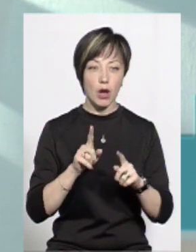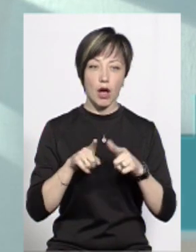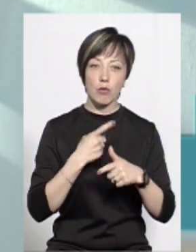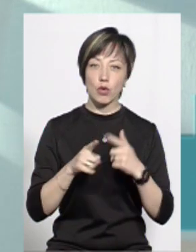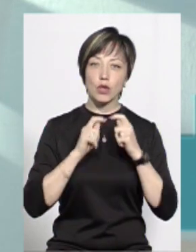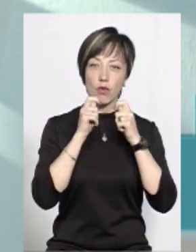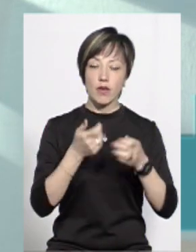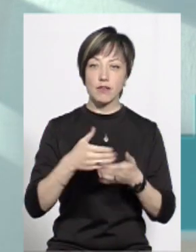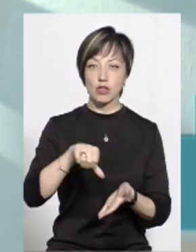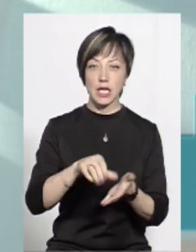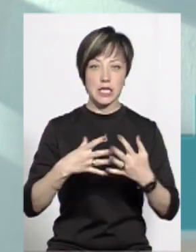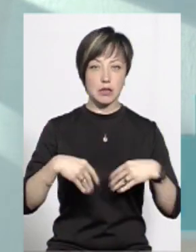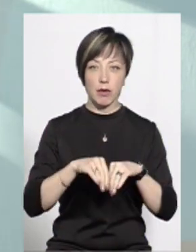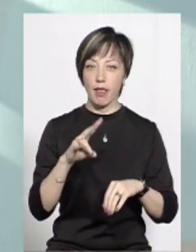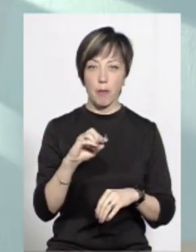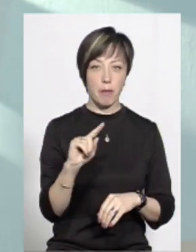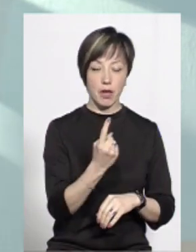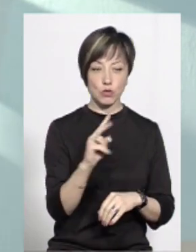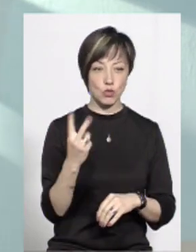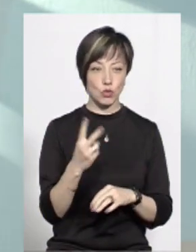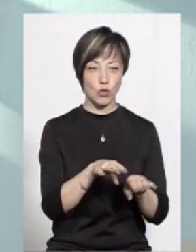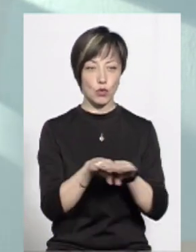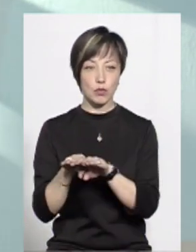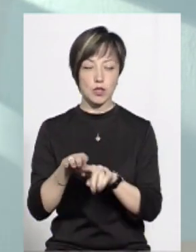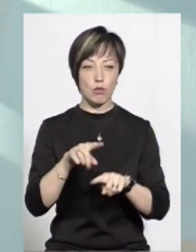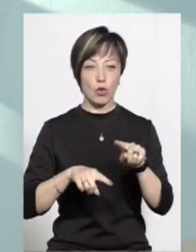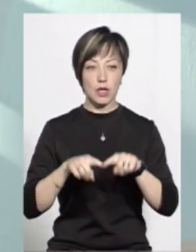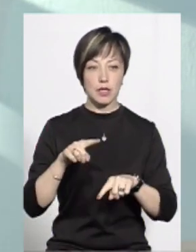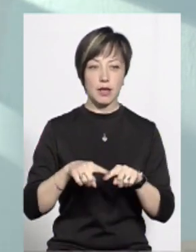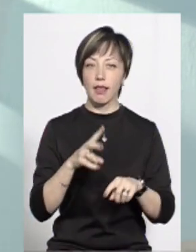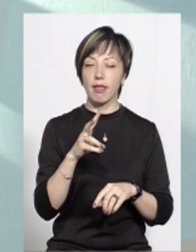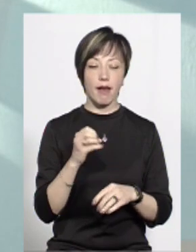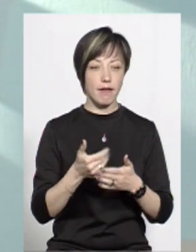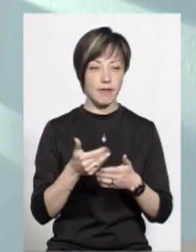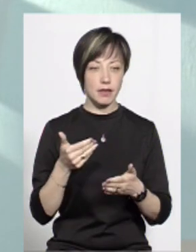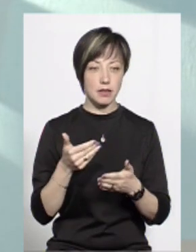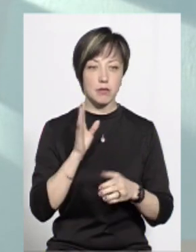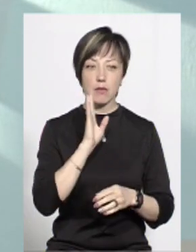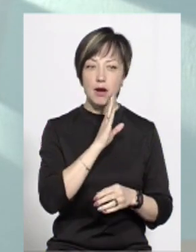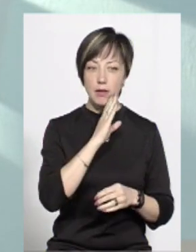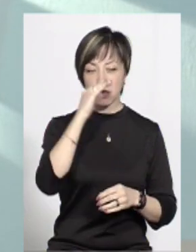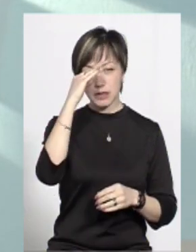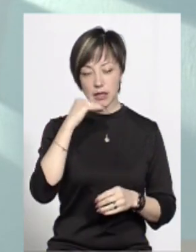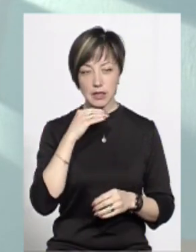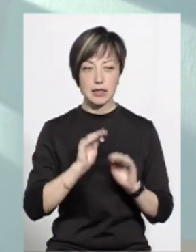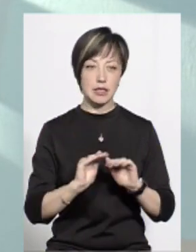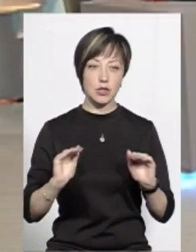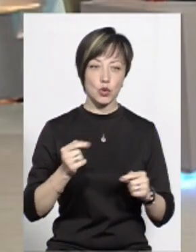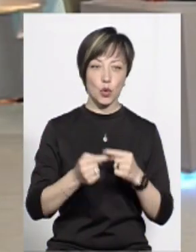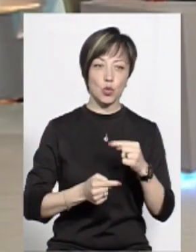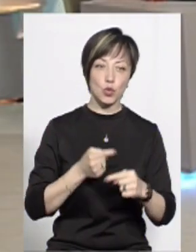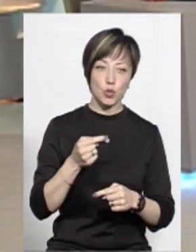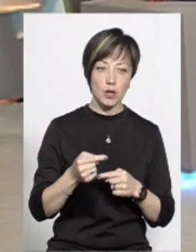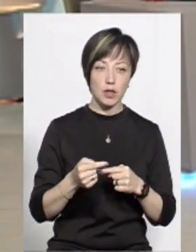дарування від члена сім'ї не першого і другого ступеня споріднення, тобто не від мами, тата, діти,